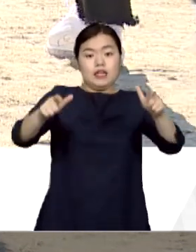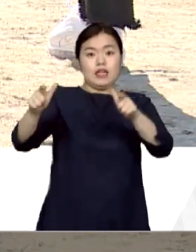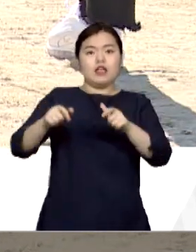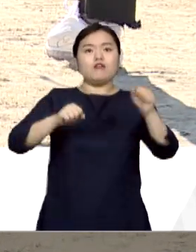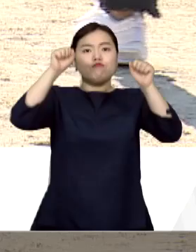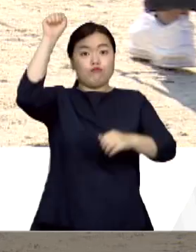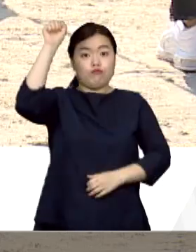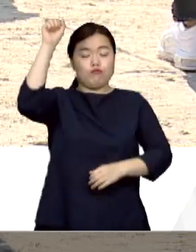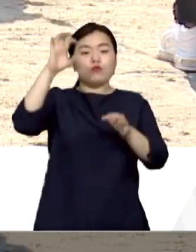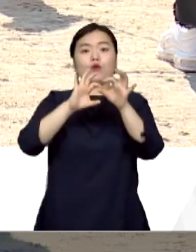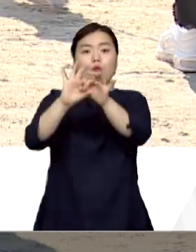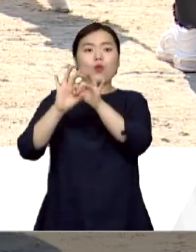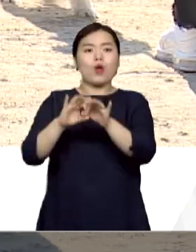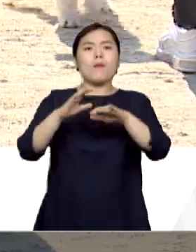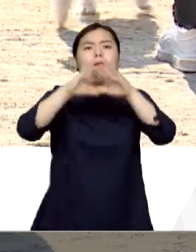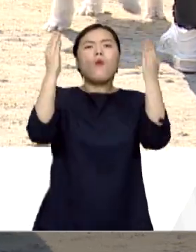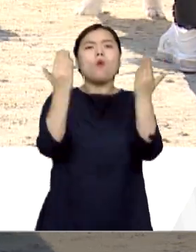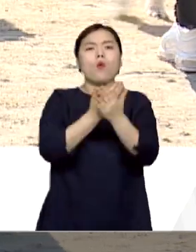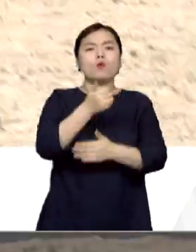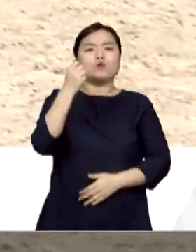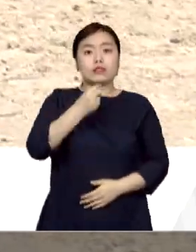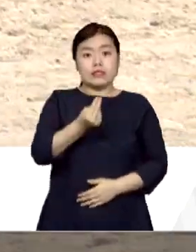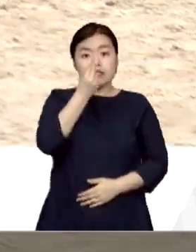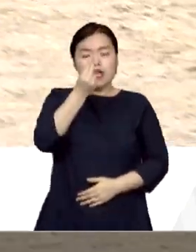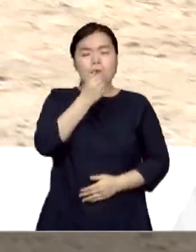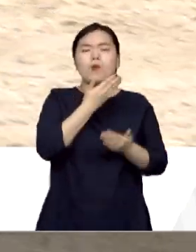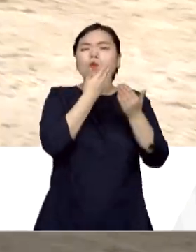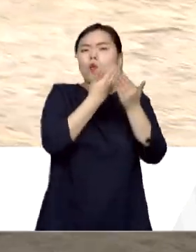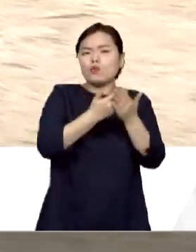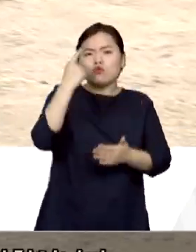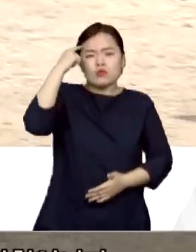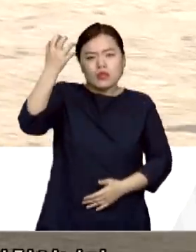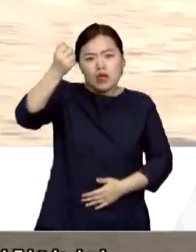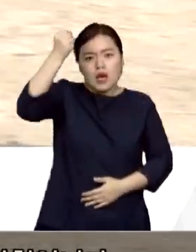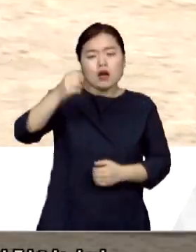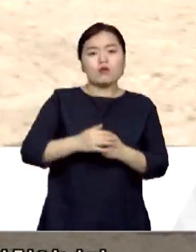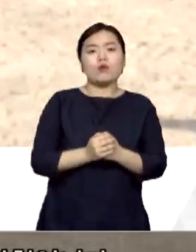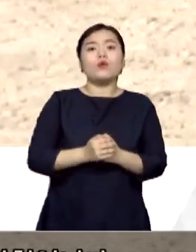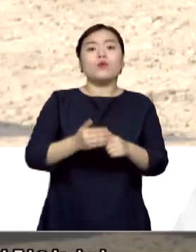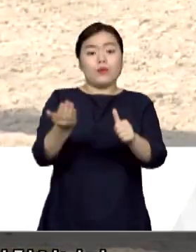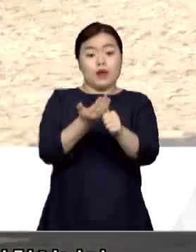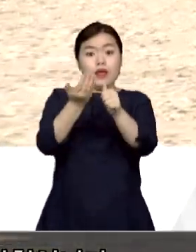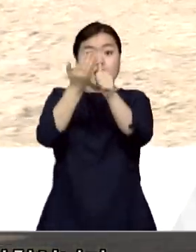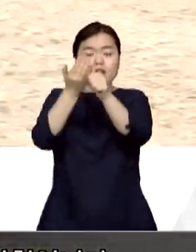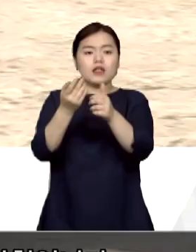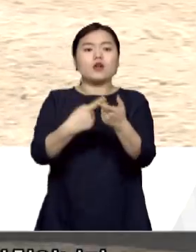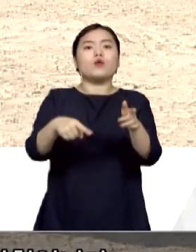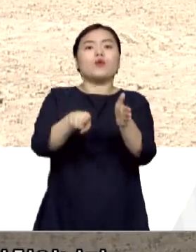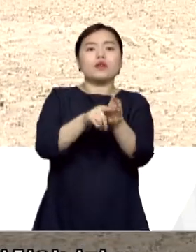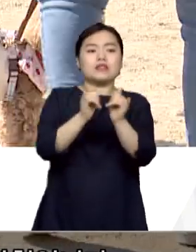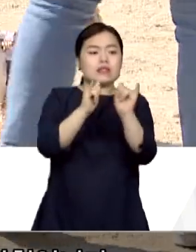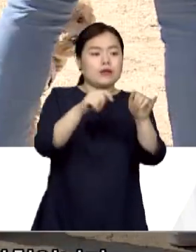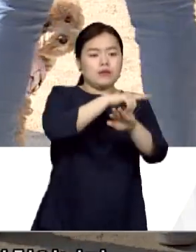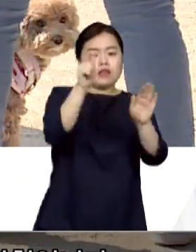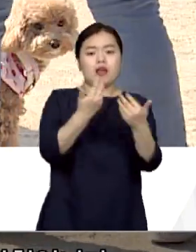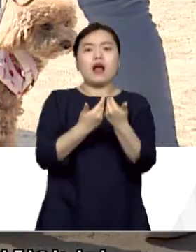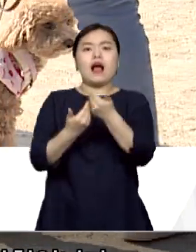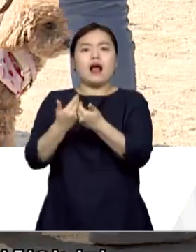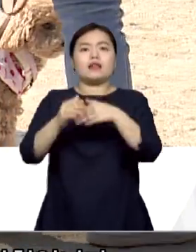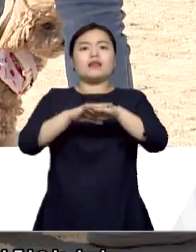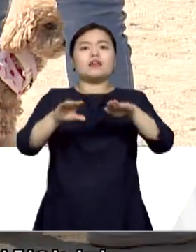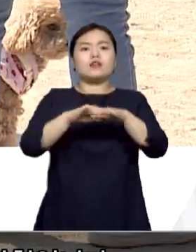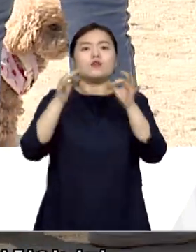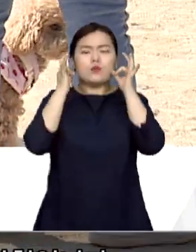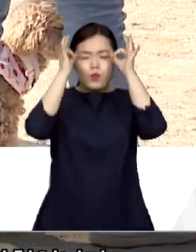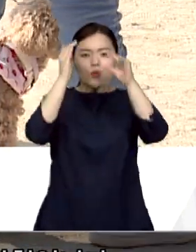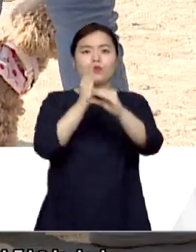안양시는 이번 캠페인을 시작으로 시민 모두가 생명의 소중함을 인식하고 반려인과 비반려인이 서로 배려하는 반려 문화를